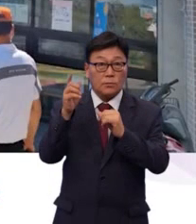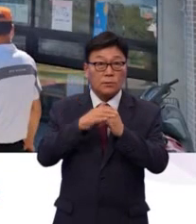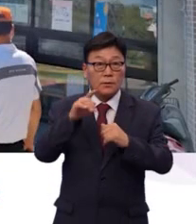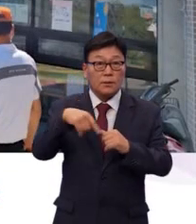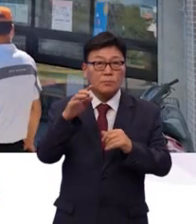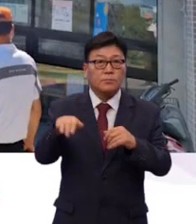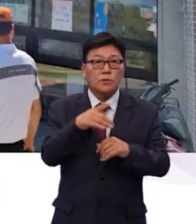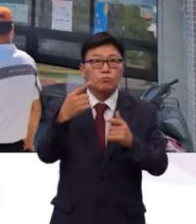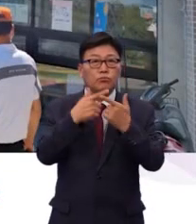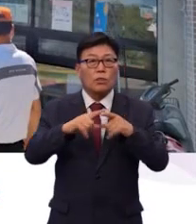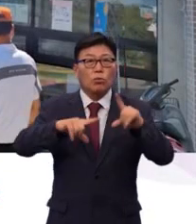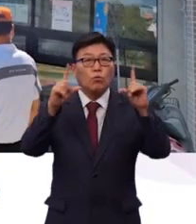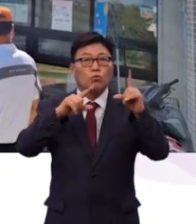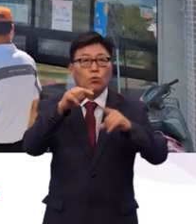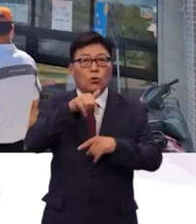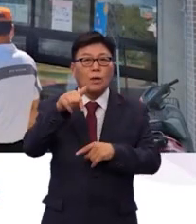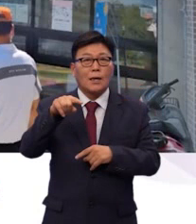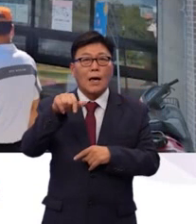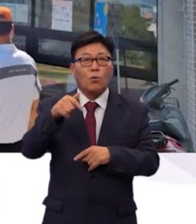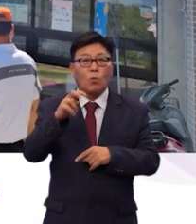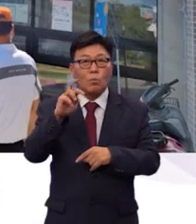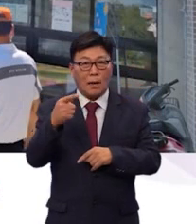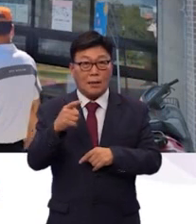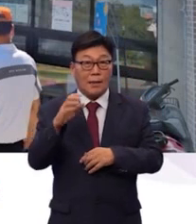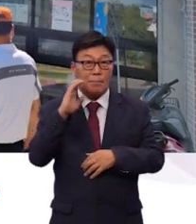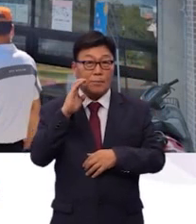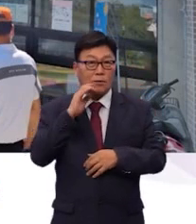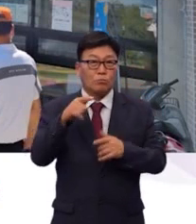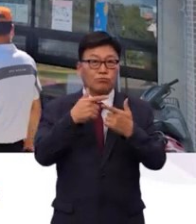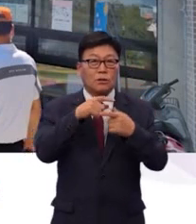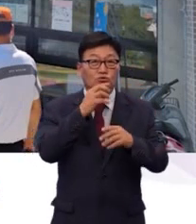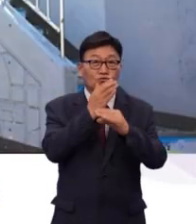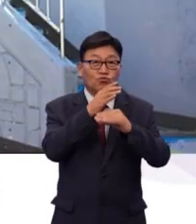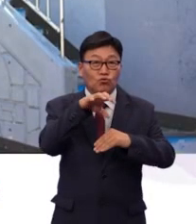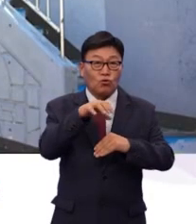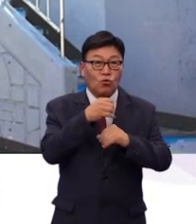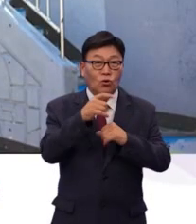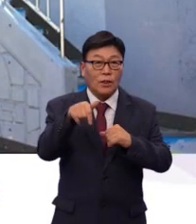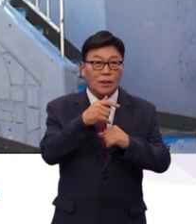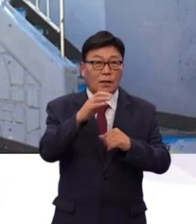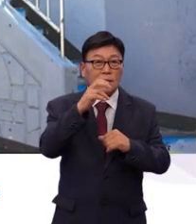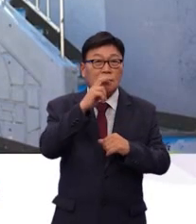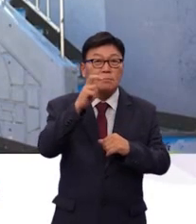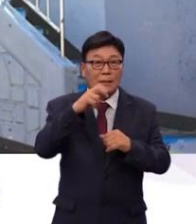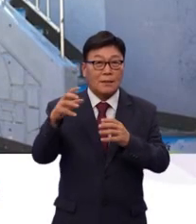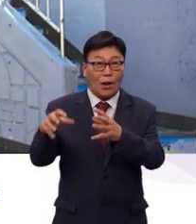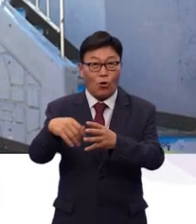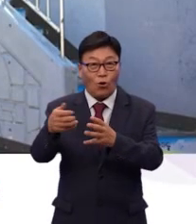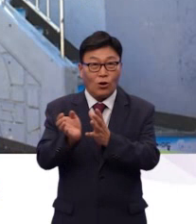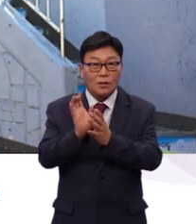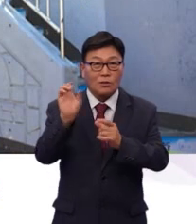다음은 저희 부산 동구의 까꼬막 카페와 부산 중구에 위치한 금수연의 음악살롱 그리고 우리 서구에